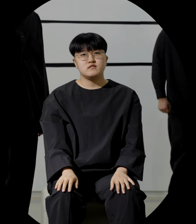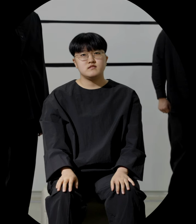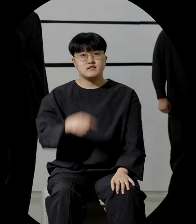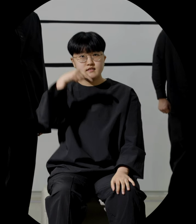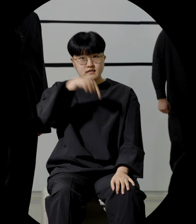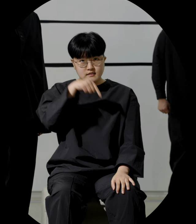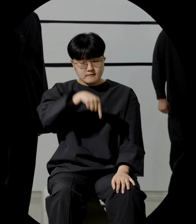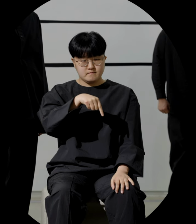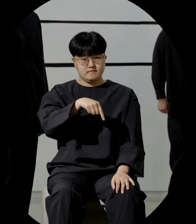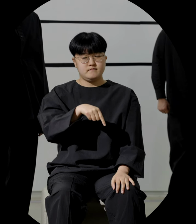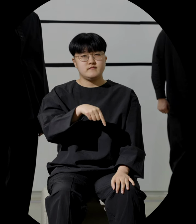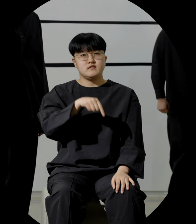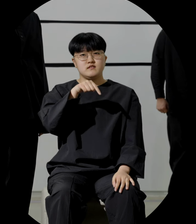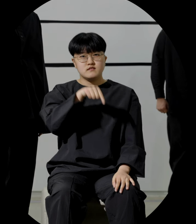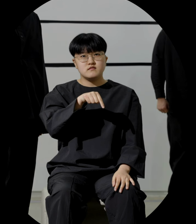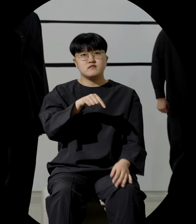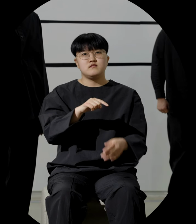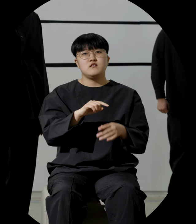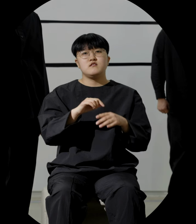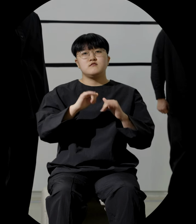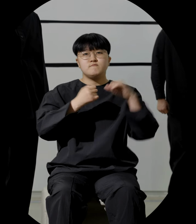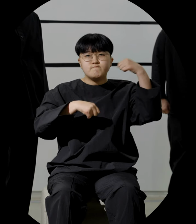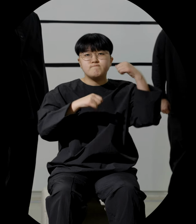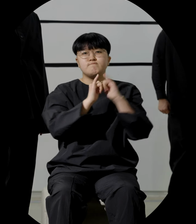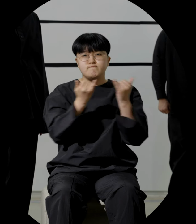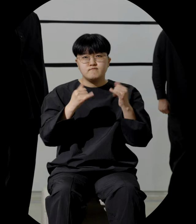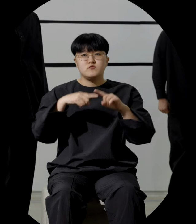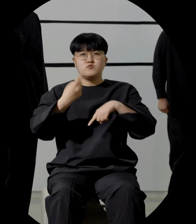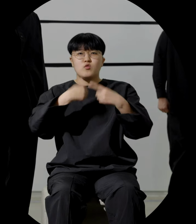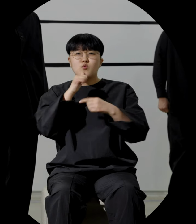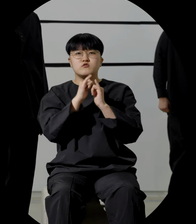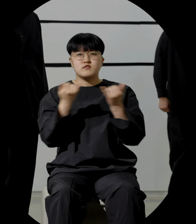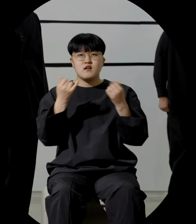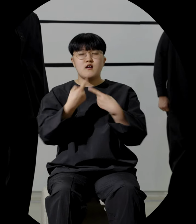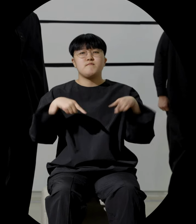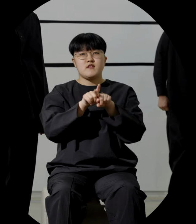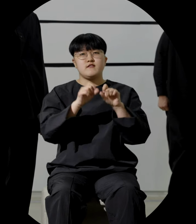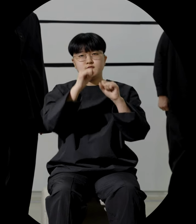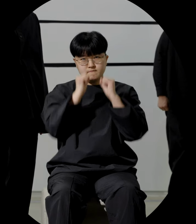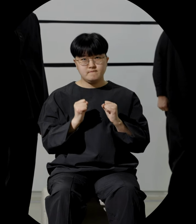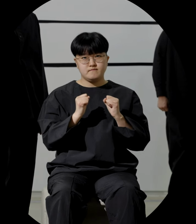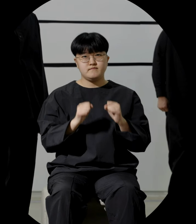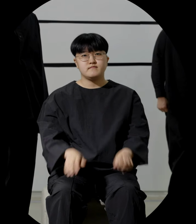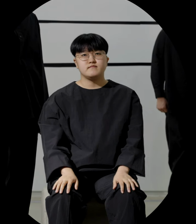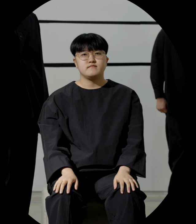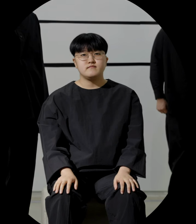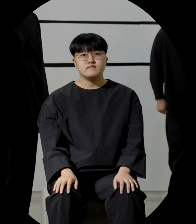지금 이곳에는 그분들을 대신해 여러 배우와 수어 통역사들과 함께 있습니다.